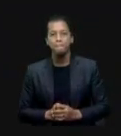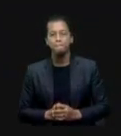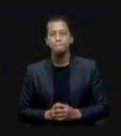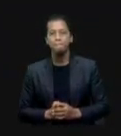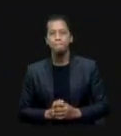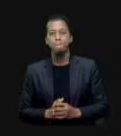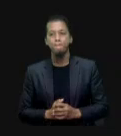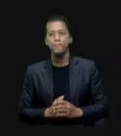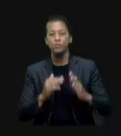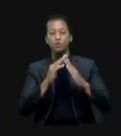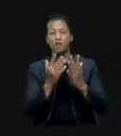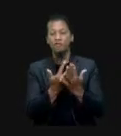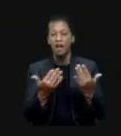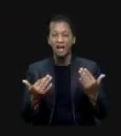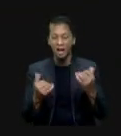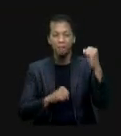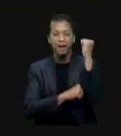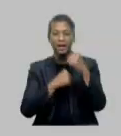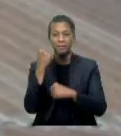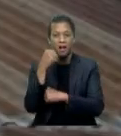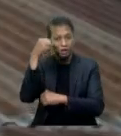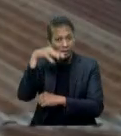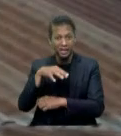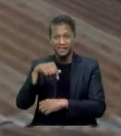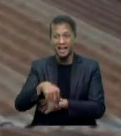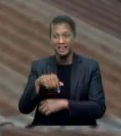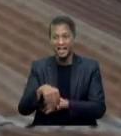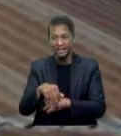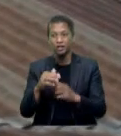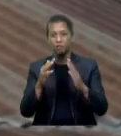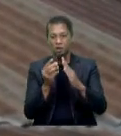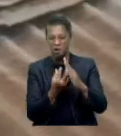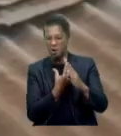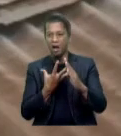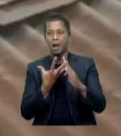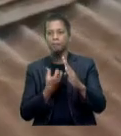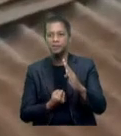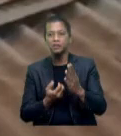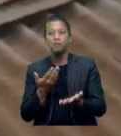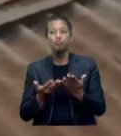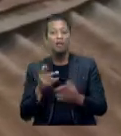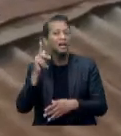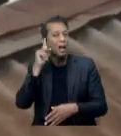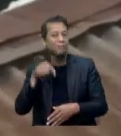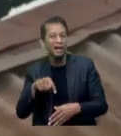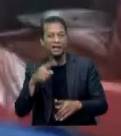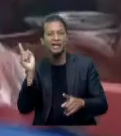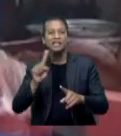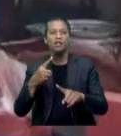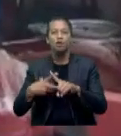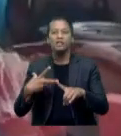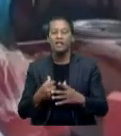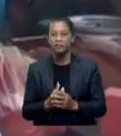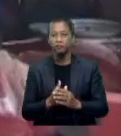Rumah warga di Palembang, Sumatera Selatan ludes terbakar. Sumber api berasal dari korsleting dari kamar tidur. Meski tak merembet ke rumah lain,